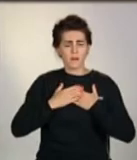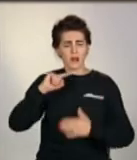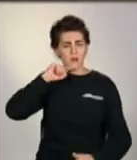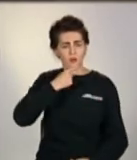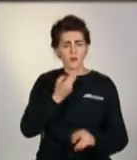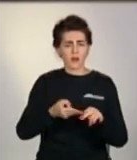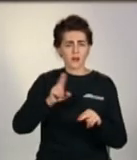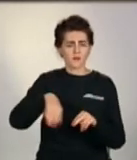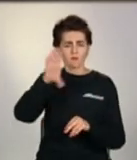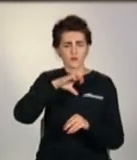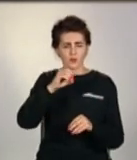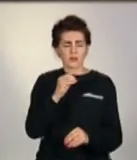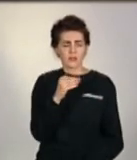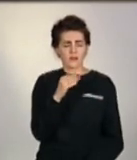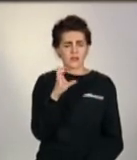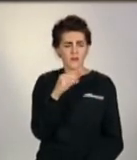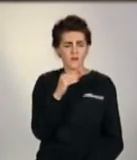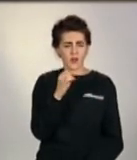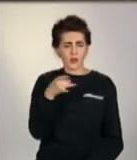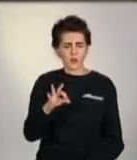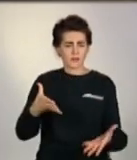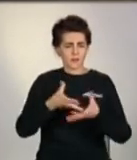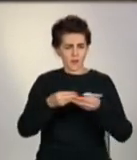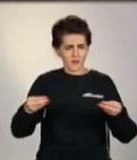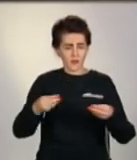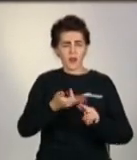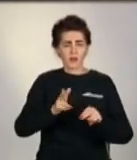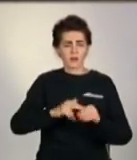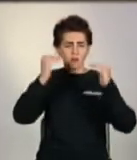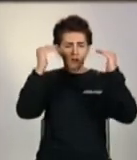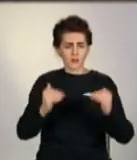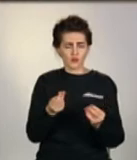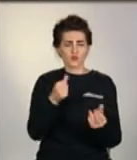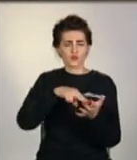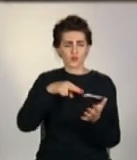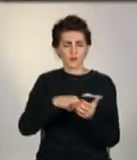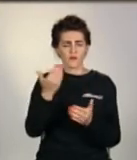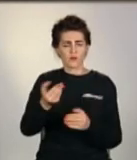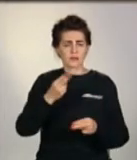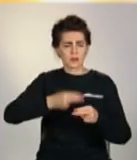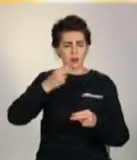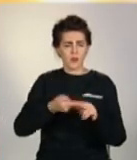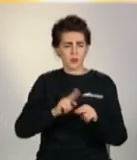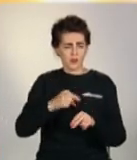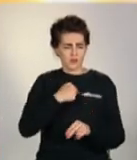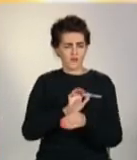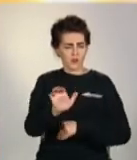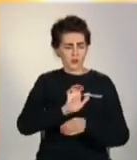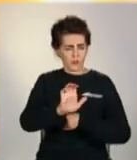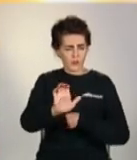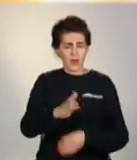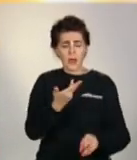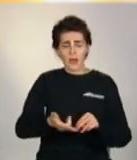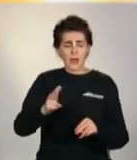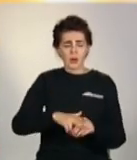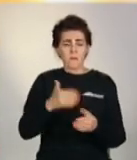на ферросплавах, экономить на огнеупорах, снижать себестоимость стали, которую мы выпускаем. Останній раз